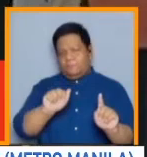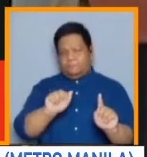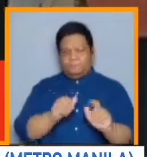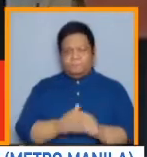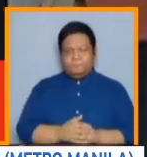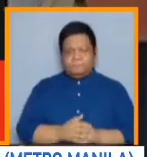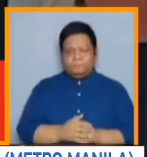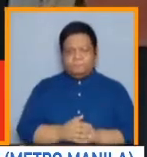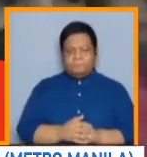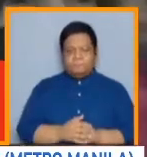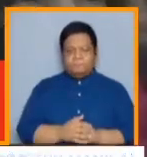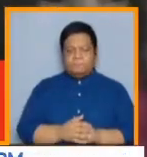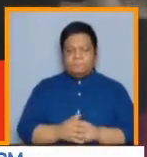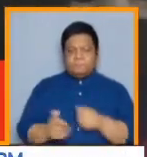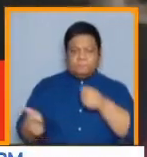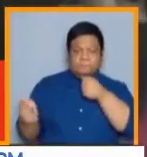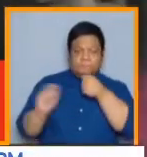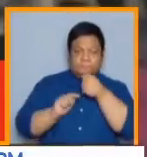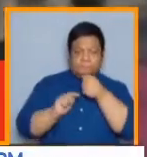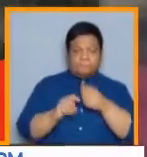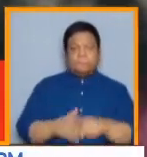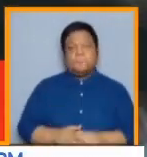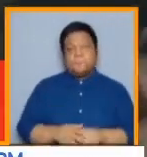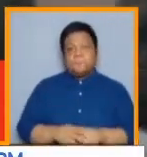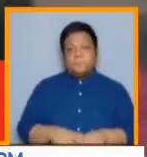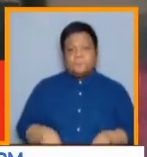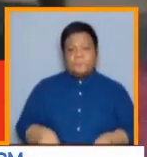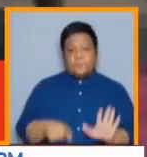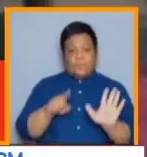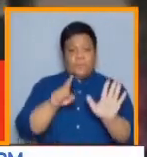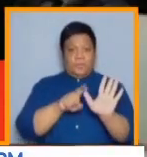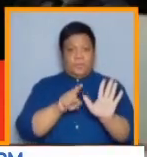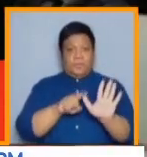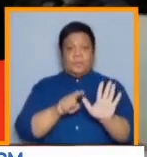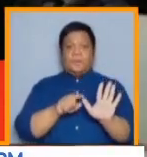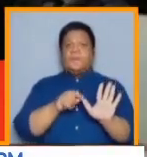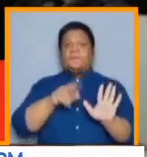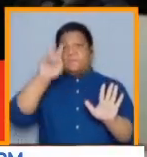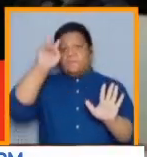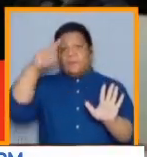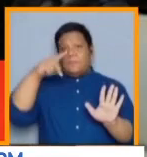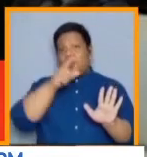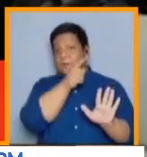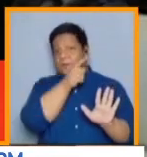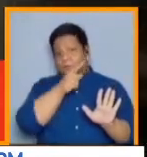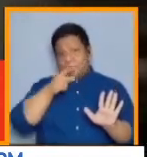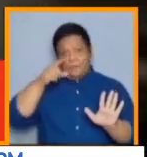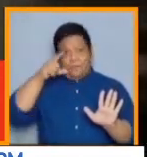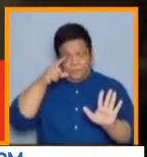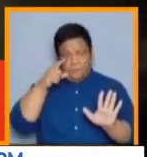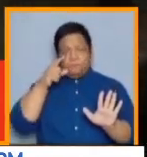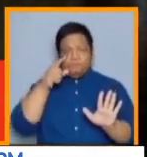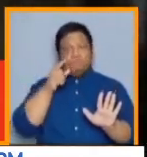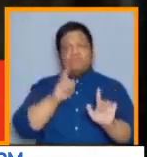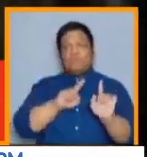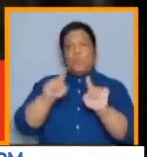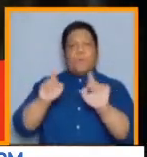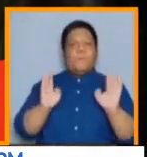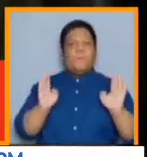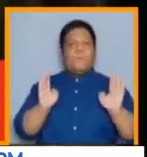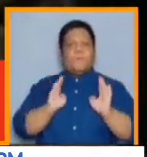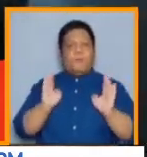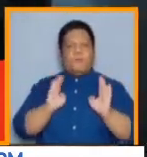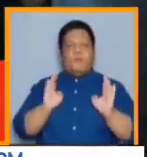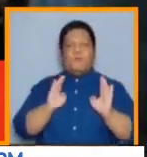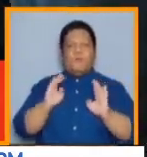Dumalo sa flag raising ceremony sa Baguio City Hall si Vice President Lenny Robredo. Pinuntahan din niya ang 24/7 Integrated